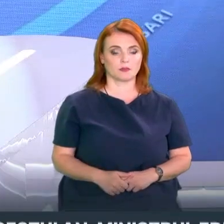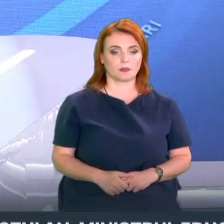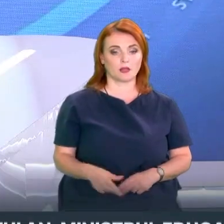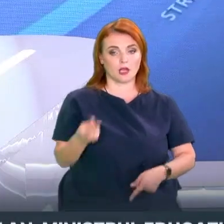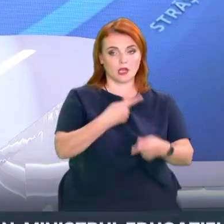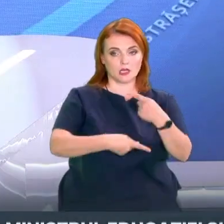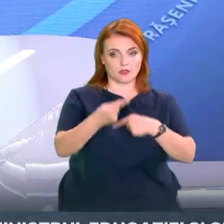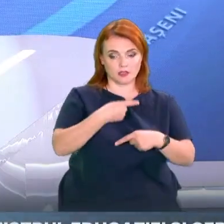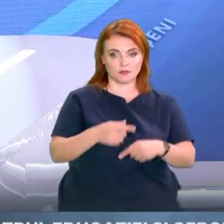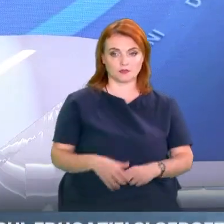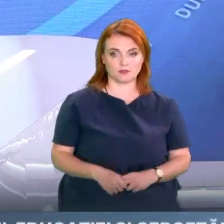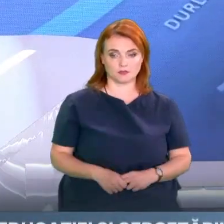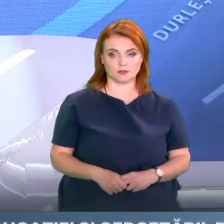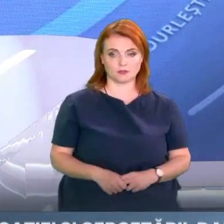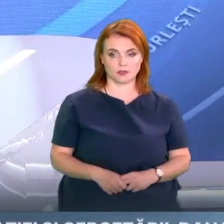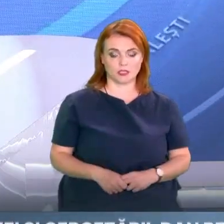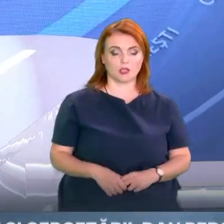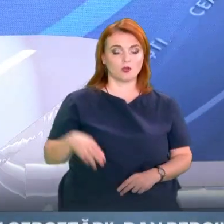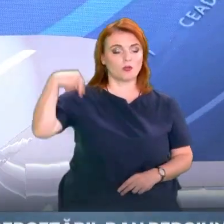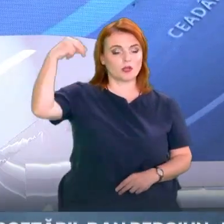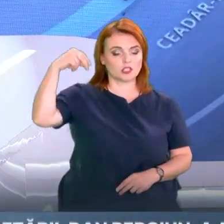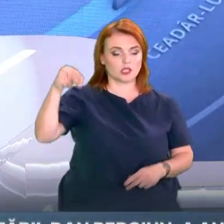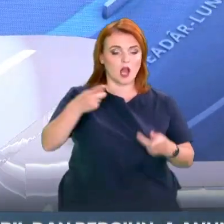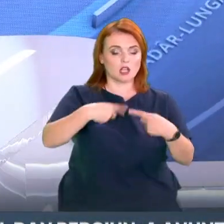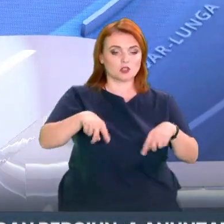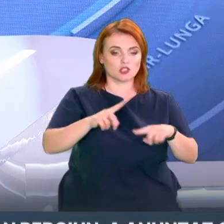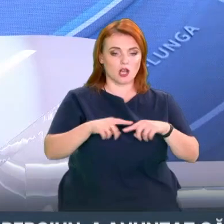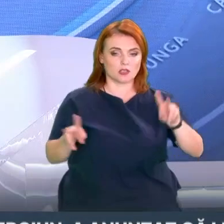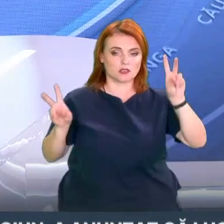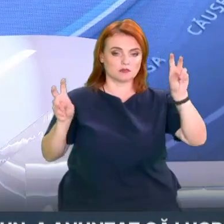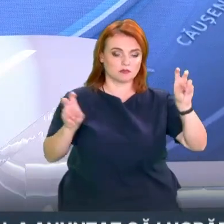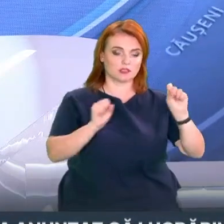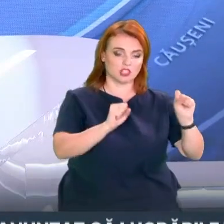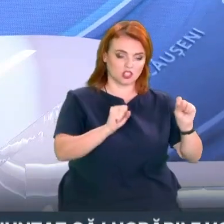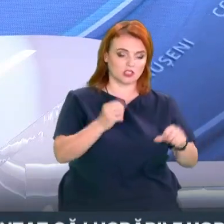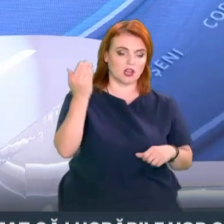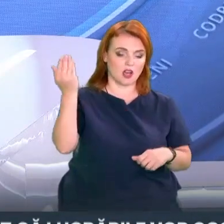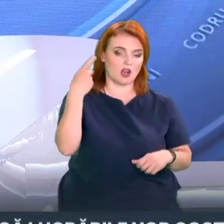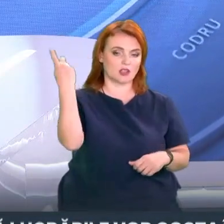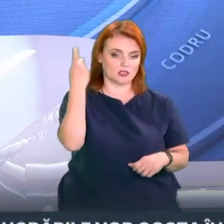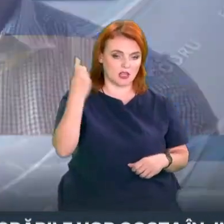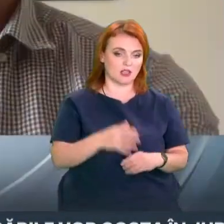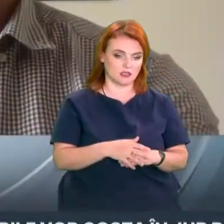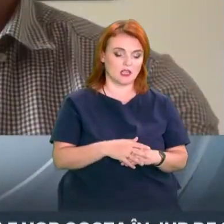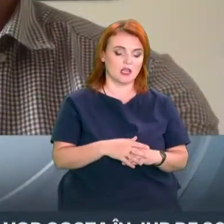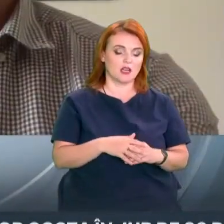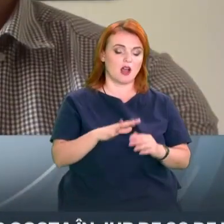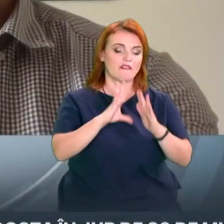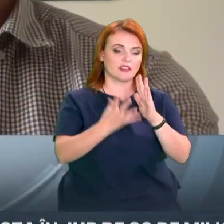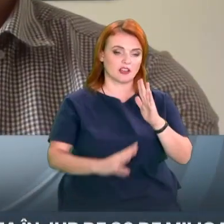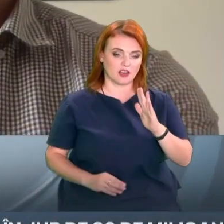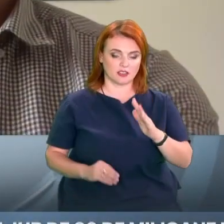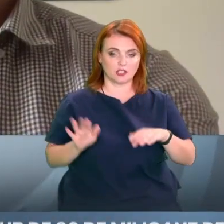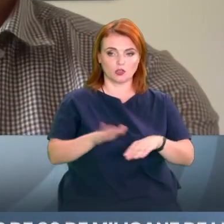Revenim acum la Gheorghe Gaver, președintele Asociației Producătorilor și Exportatorilor de Struguri, care este în legătură directă cu noi. Bună